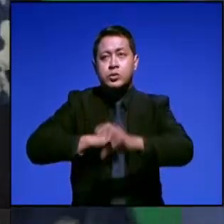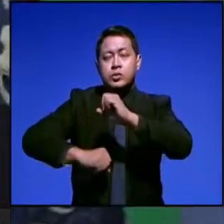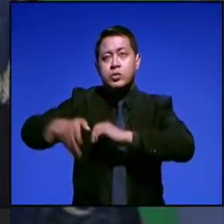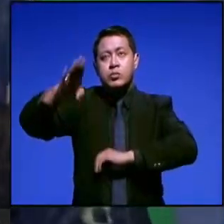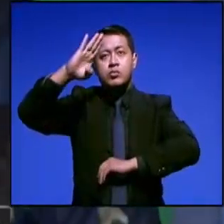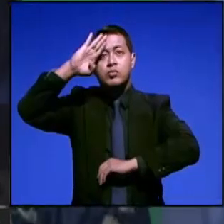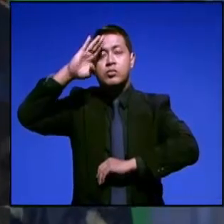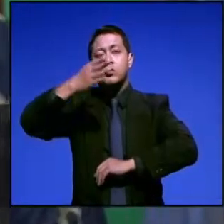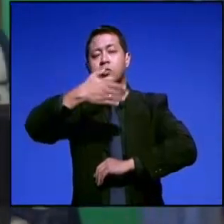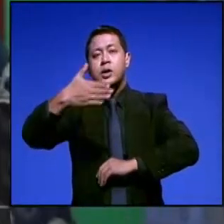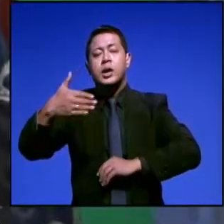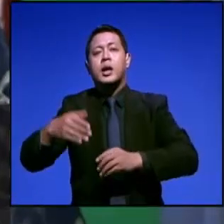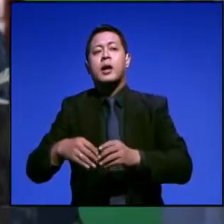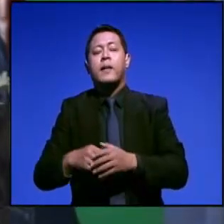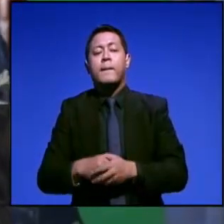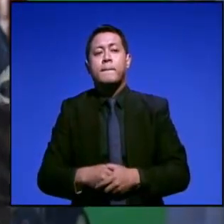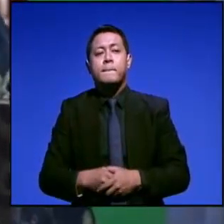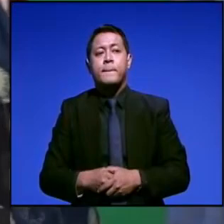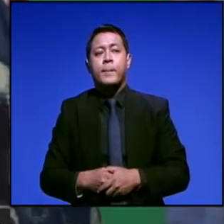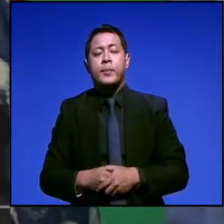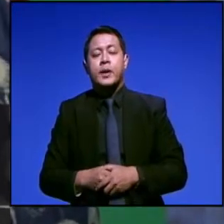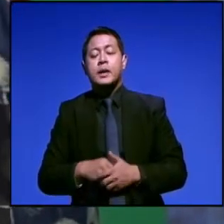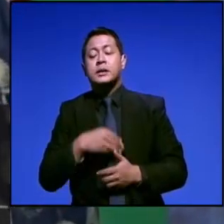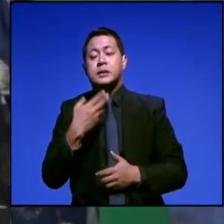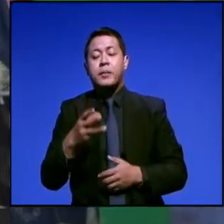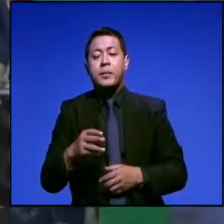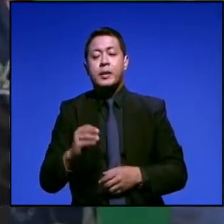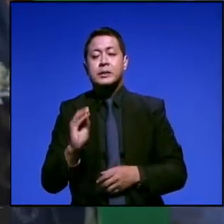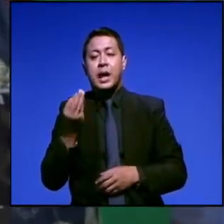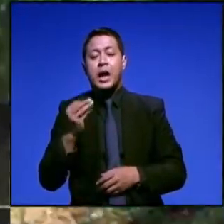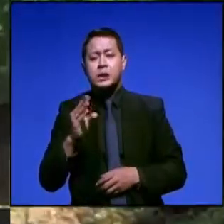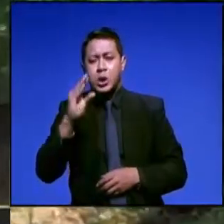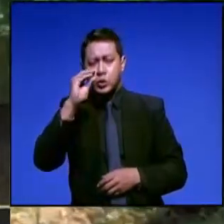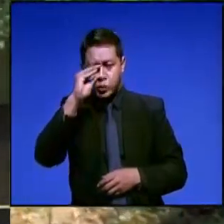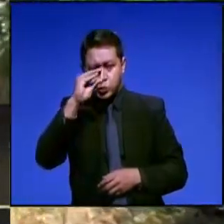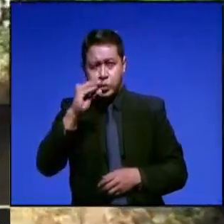malamnya jemput balik ke Jakarta. Sampai Jakarta subuh.